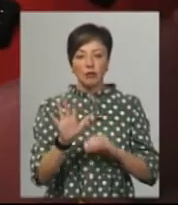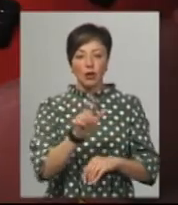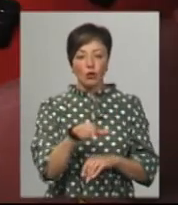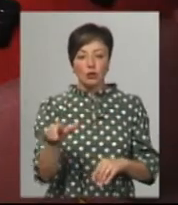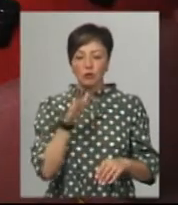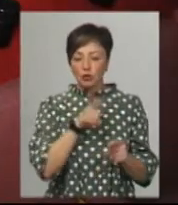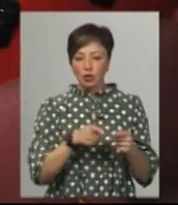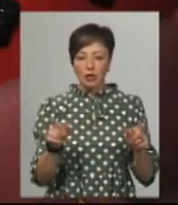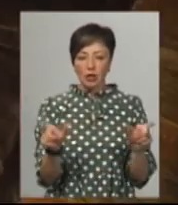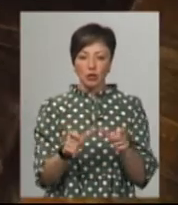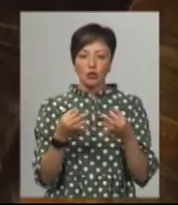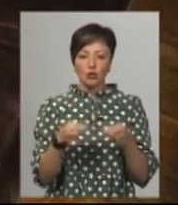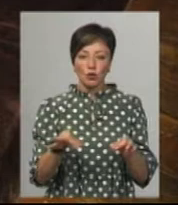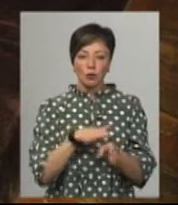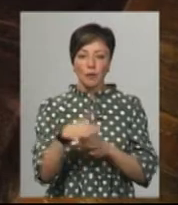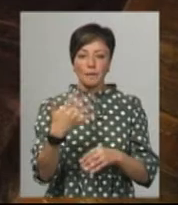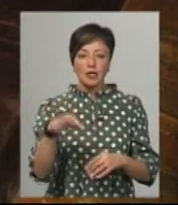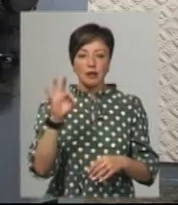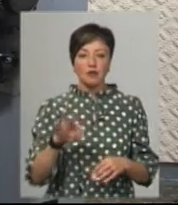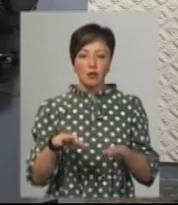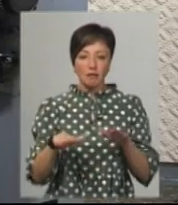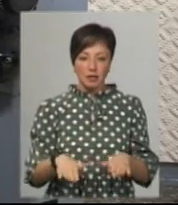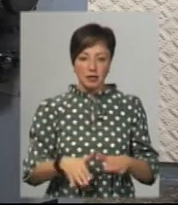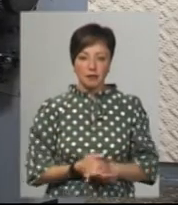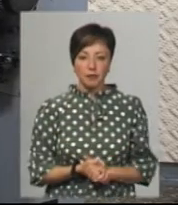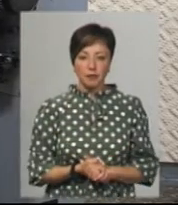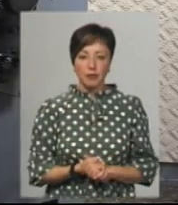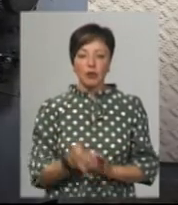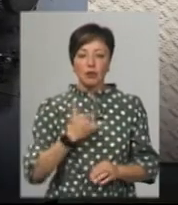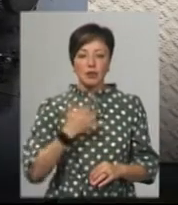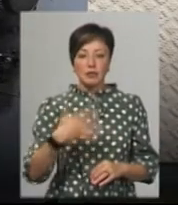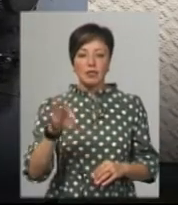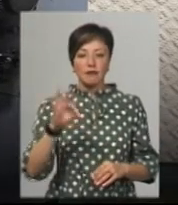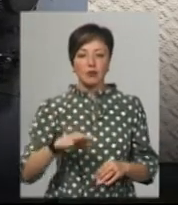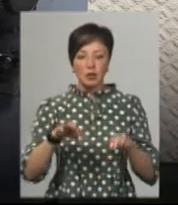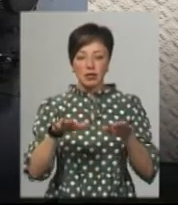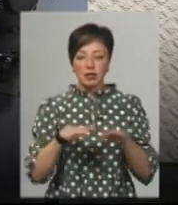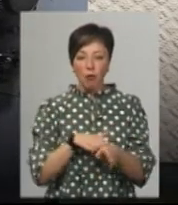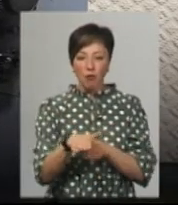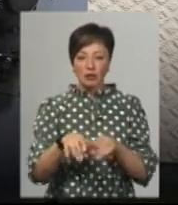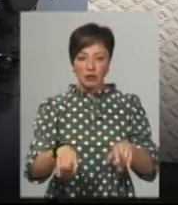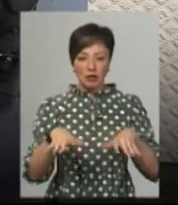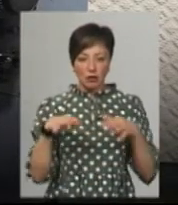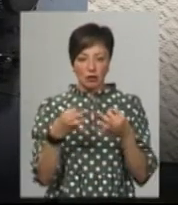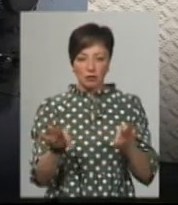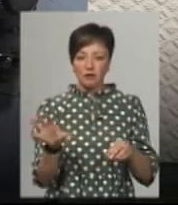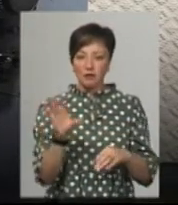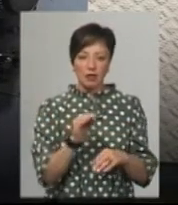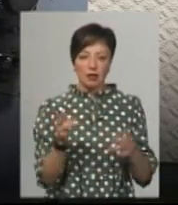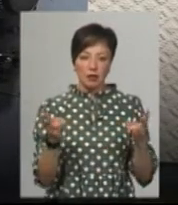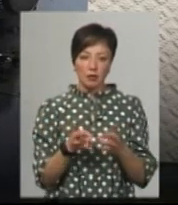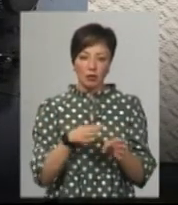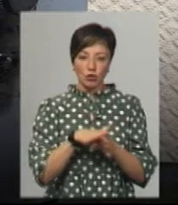Під час карантину дозволено заповнити 50% місць. У нас 50% заповненості залу, і все, що треба від відвідувачів,